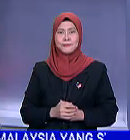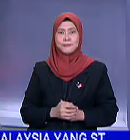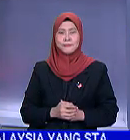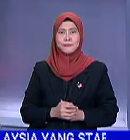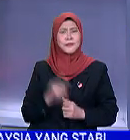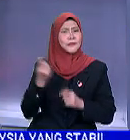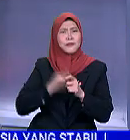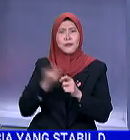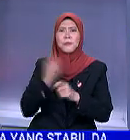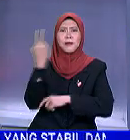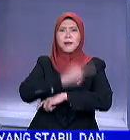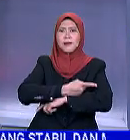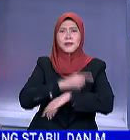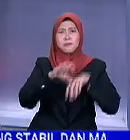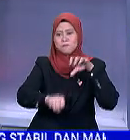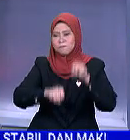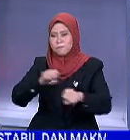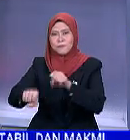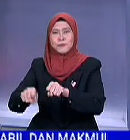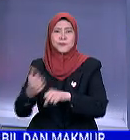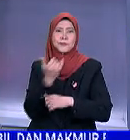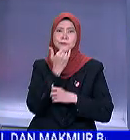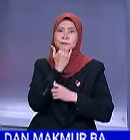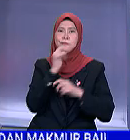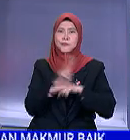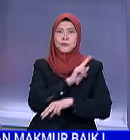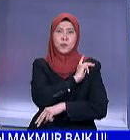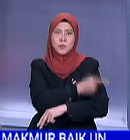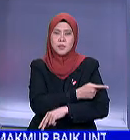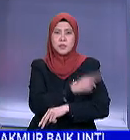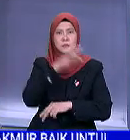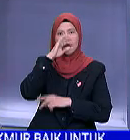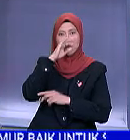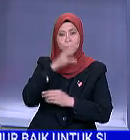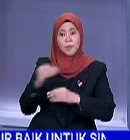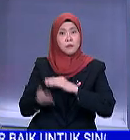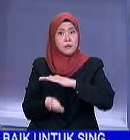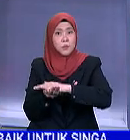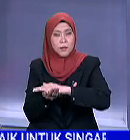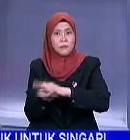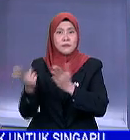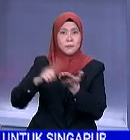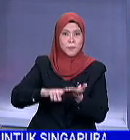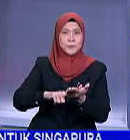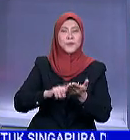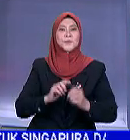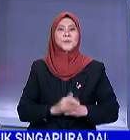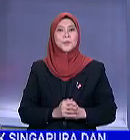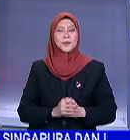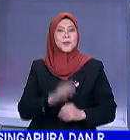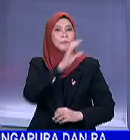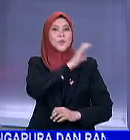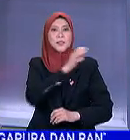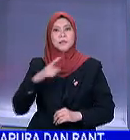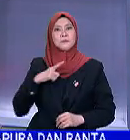saban hari berita tangkapan membabitkan penyalahgunaan kuasa penipuan dan rasuah dilaporkan menurut pengerusi